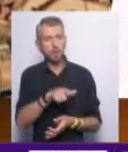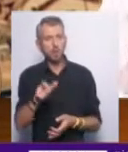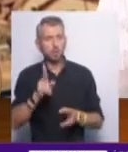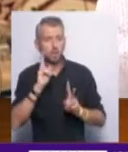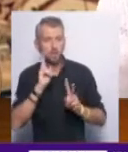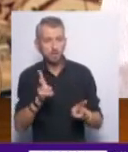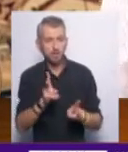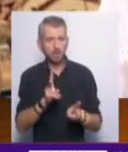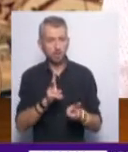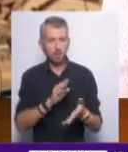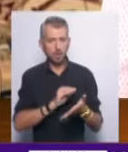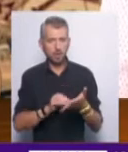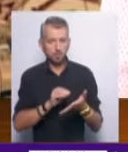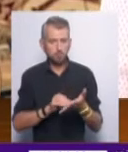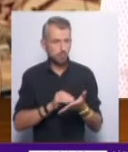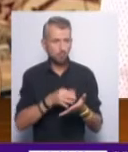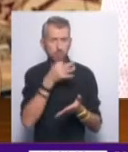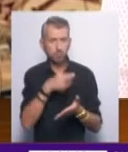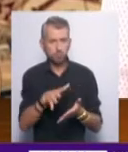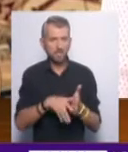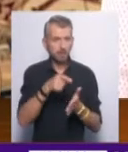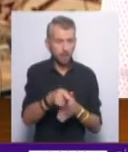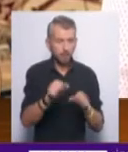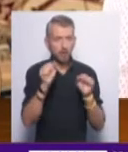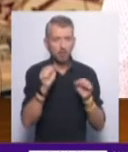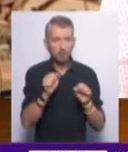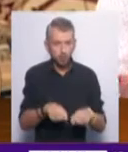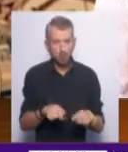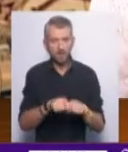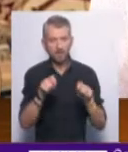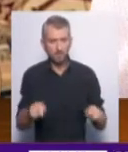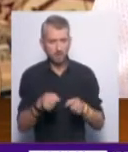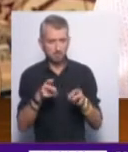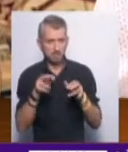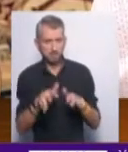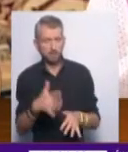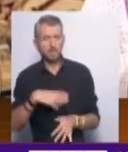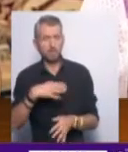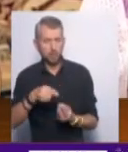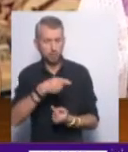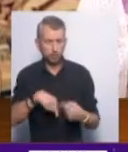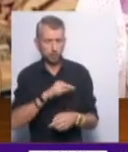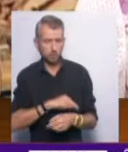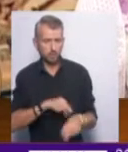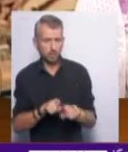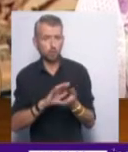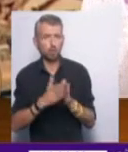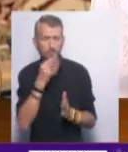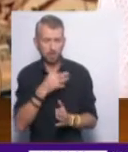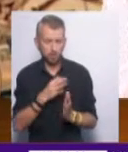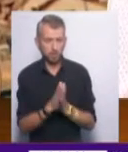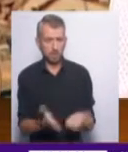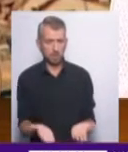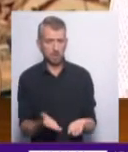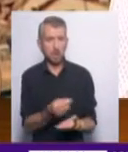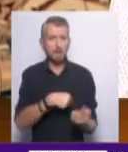знають, пишуть зараз, по любій заяві можна відкривати кримінальні справи. Та навіщо бізнесу працювати в таких умовах? Скажіть, будь ласка,